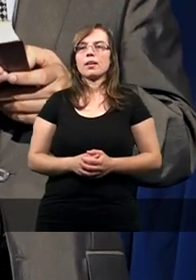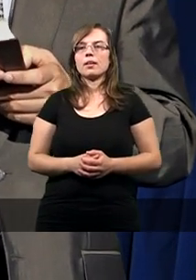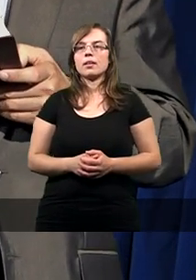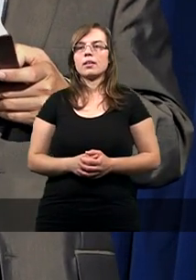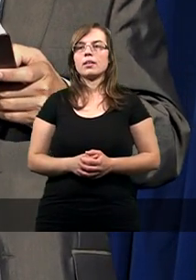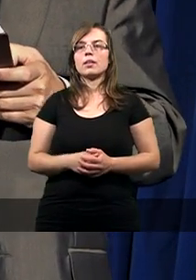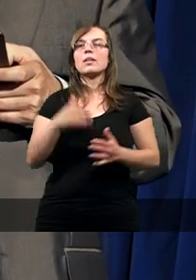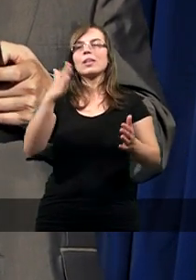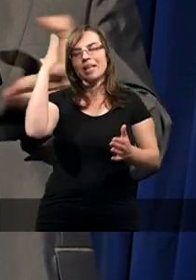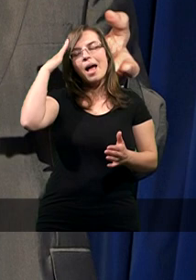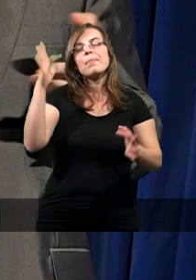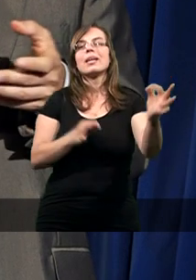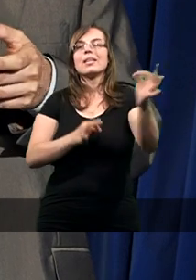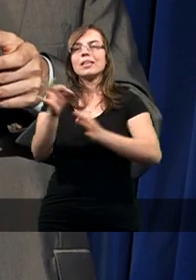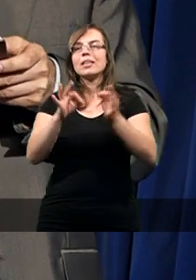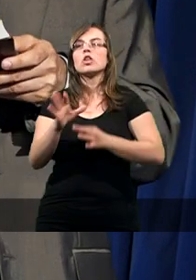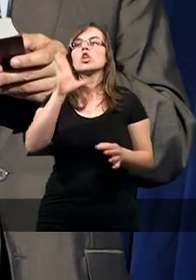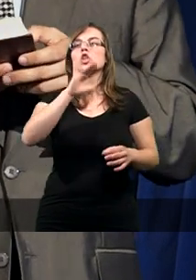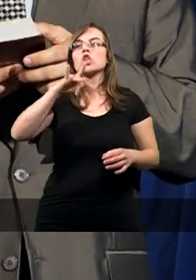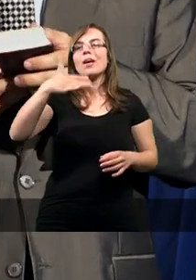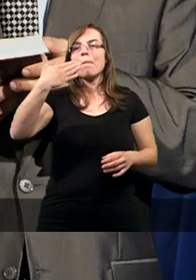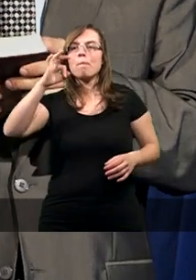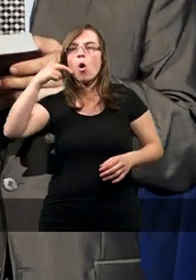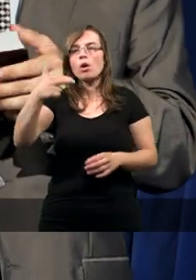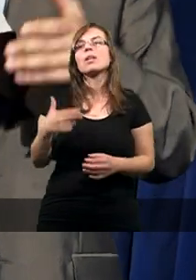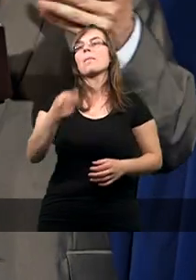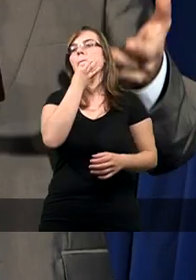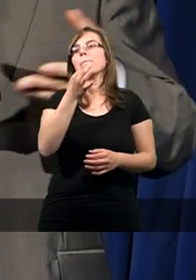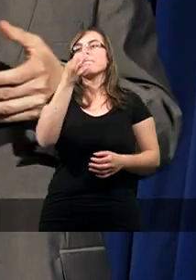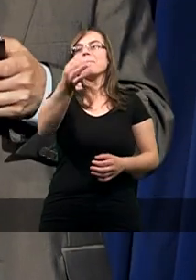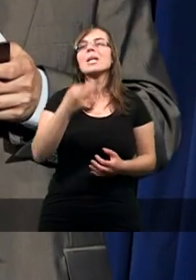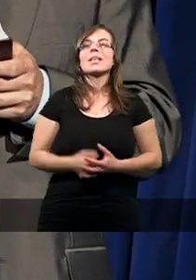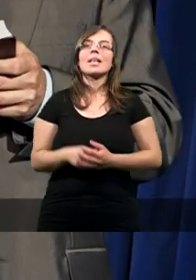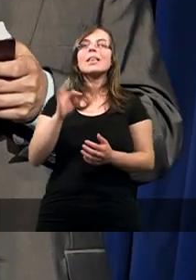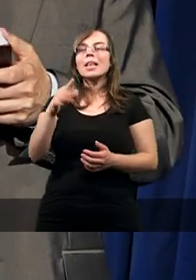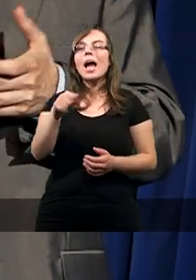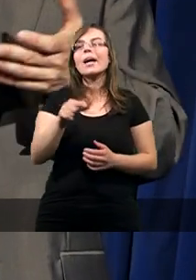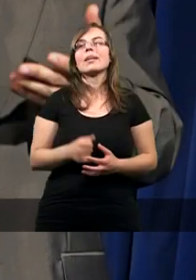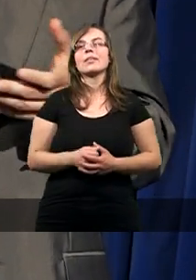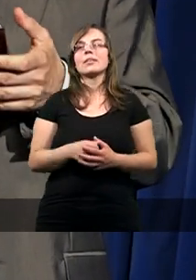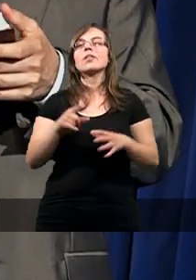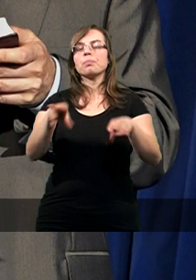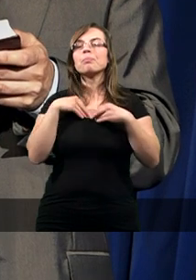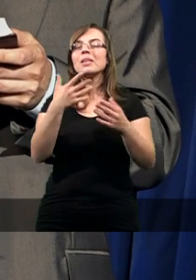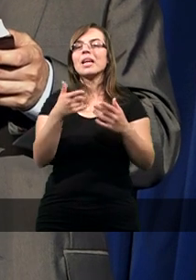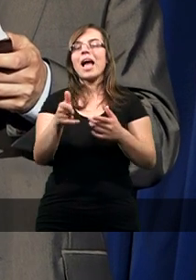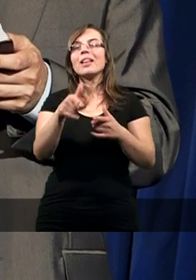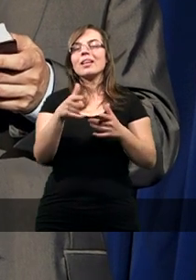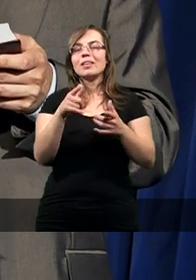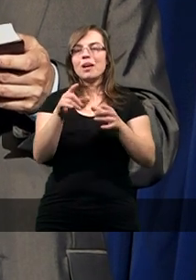feast. Znamy historię. Szymon wydał takie